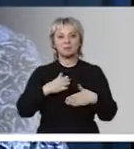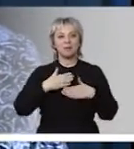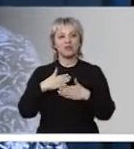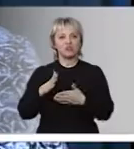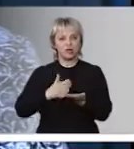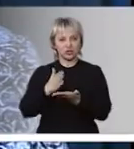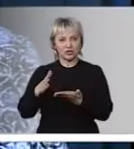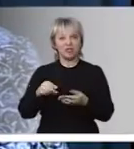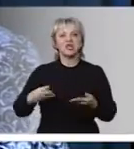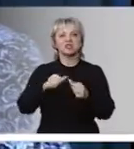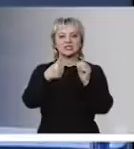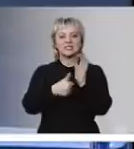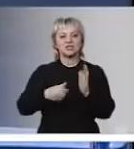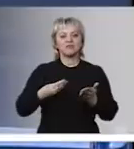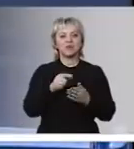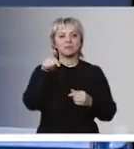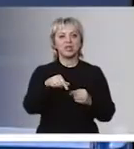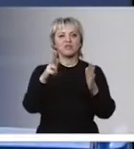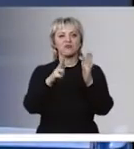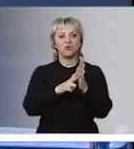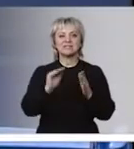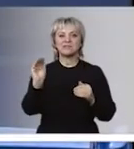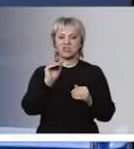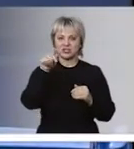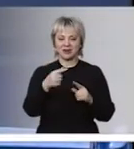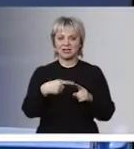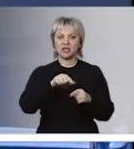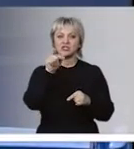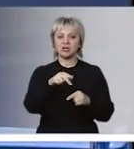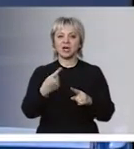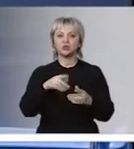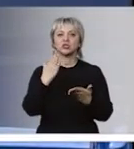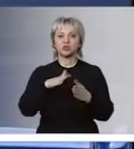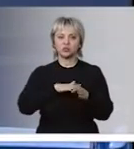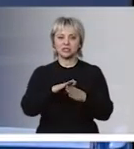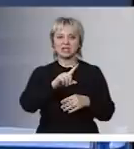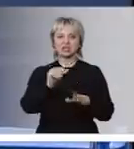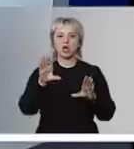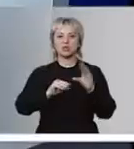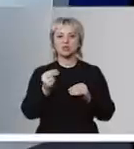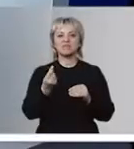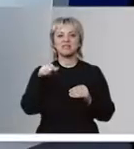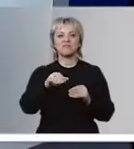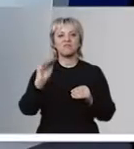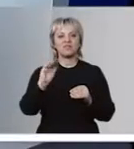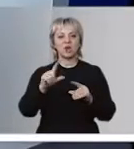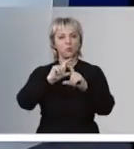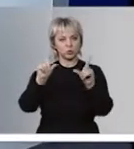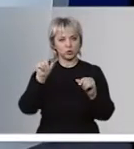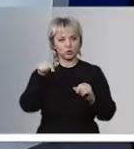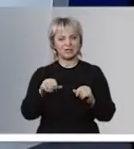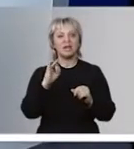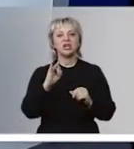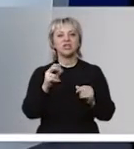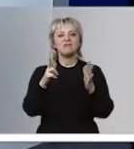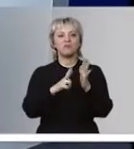Серьезно? 16 выплат. Из них 8 федеральных, это те, которые осуществляются за счет средств федерального бюджета,